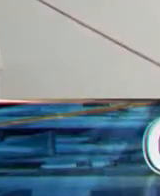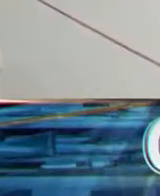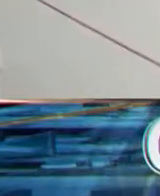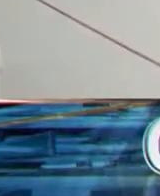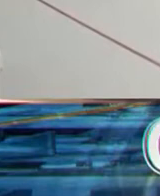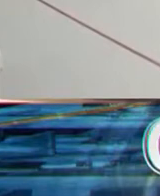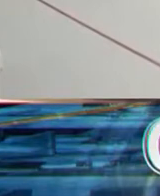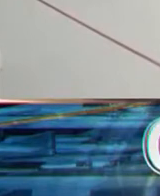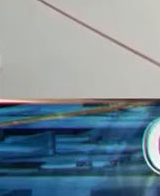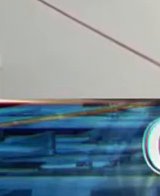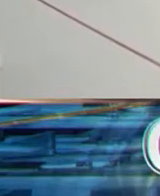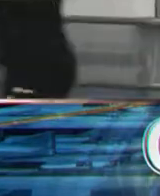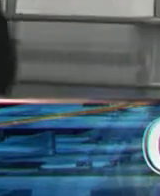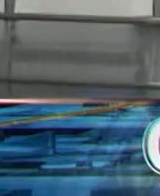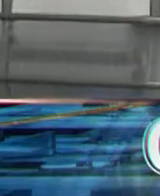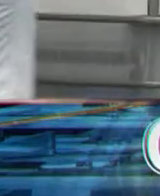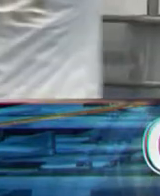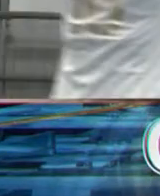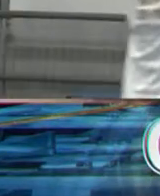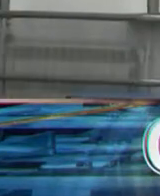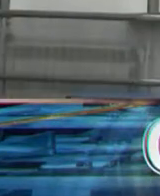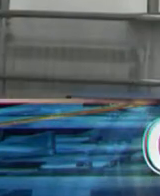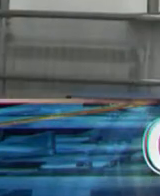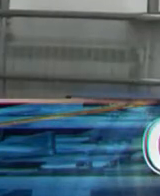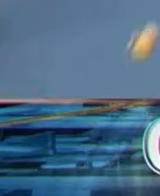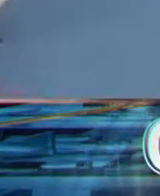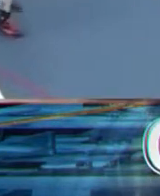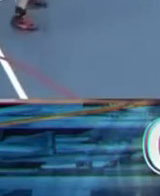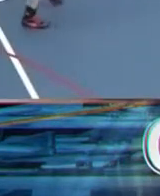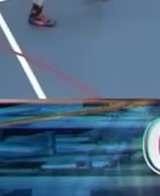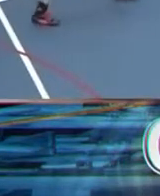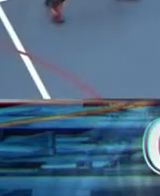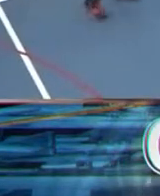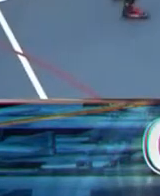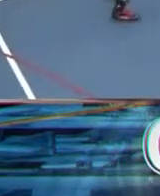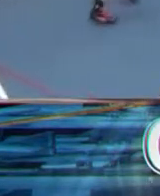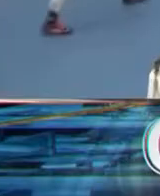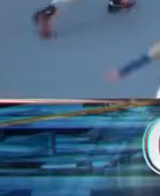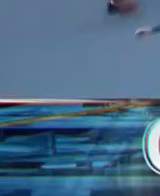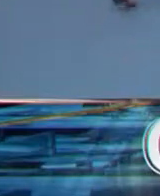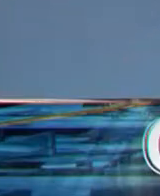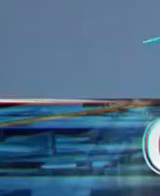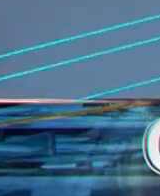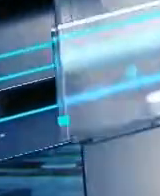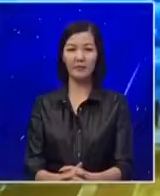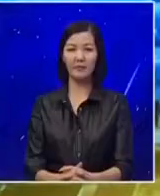Волейболшы қыздар жарады. Ұлттық лиганың 2-ші турында Жетісу командасы алматылықтарды ойсырата жеңді.